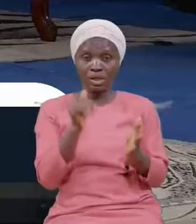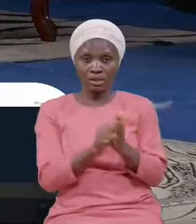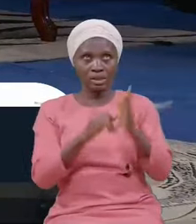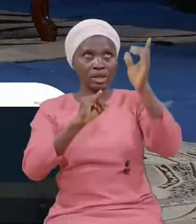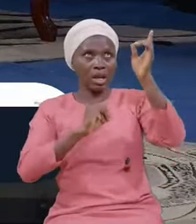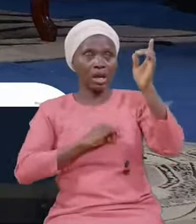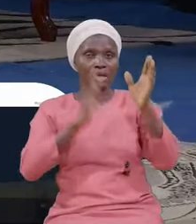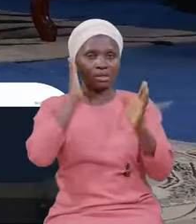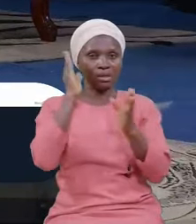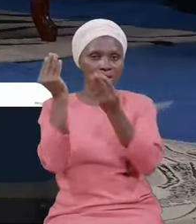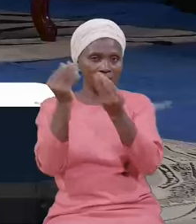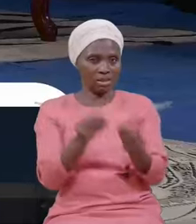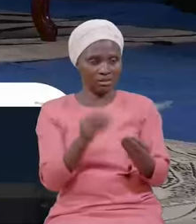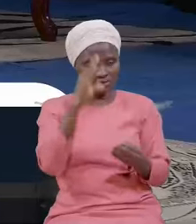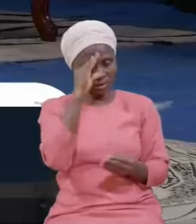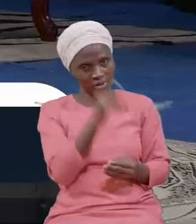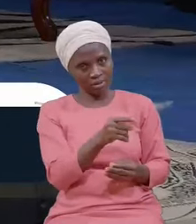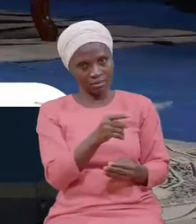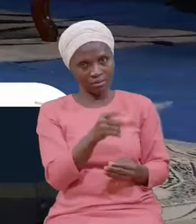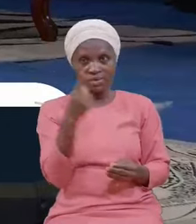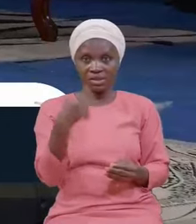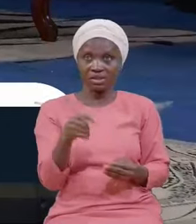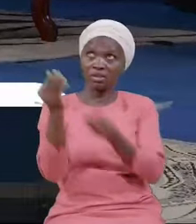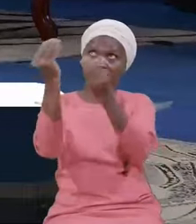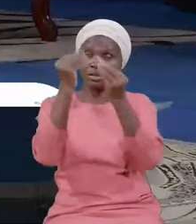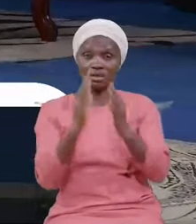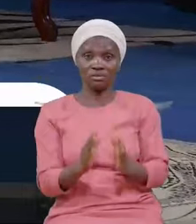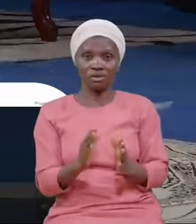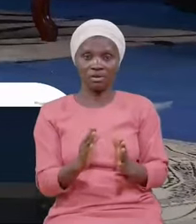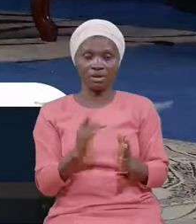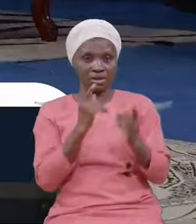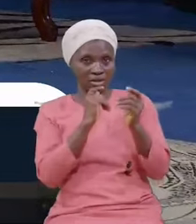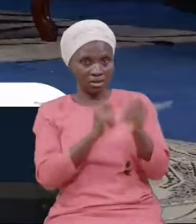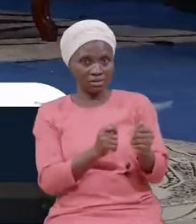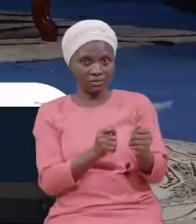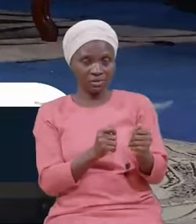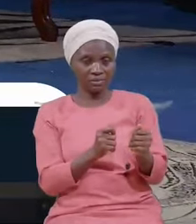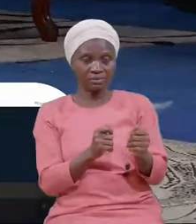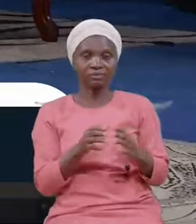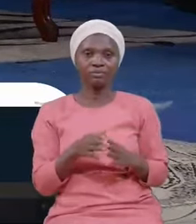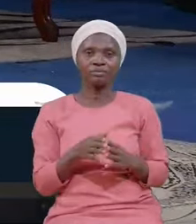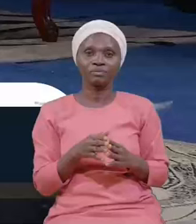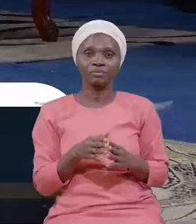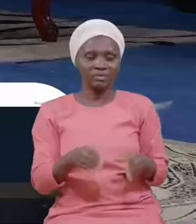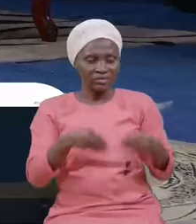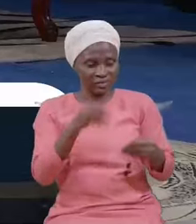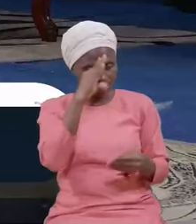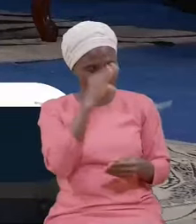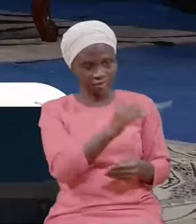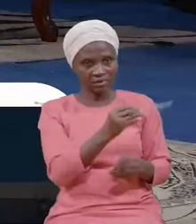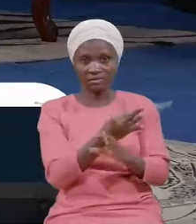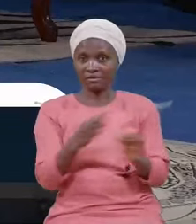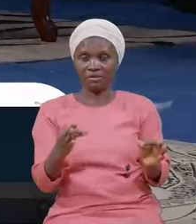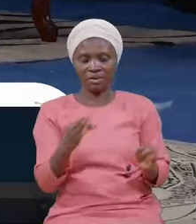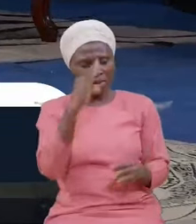que je lui donnerai, le donateur, le don, et il donne ça gratuitement,